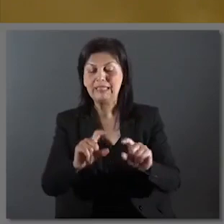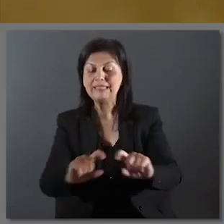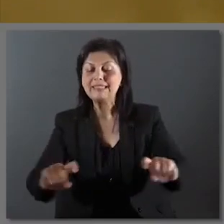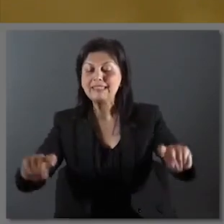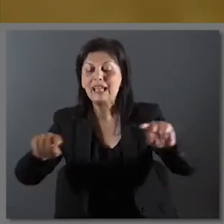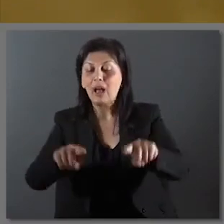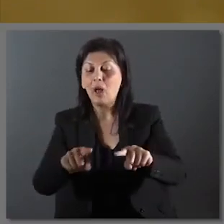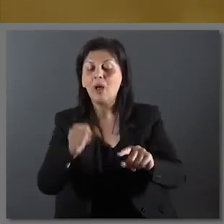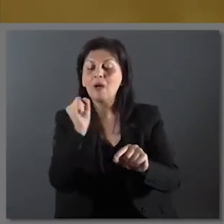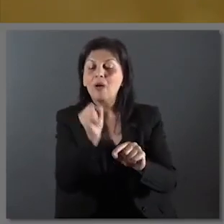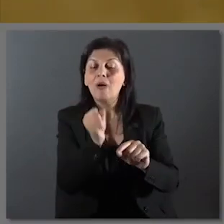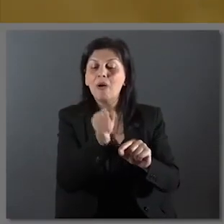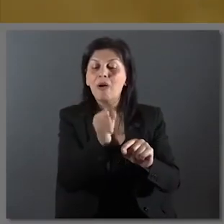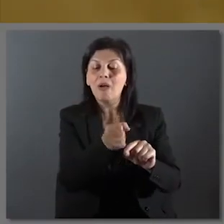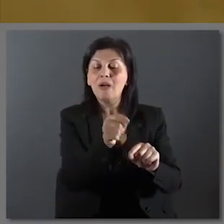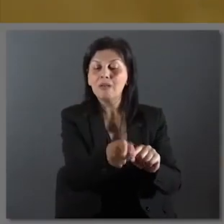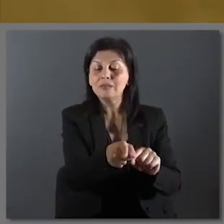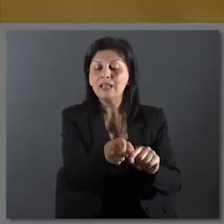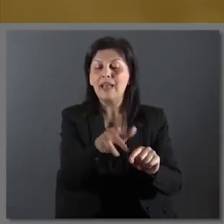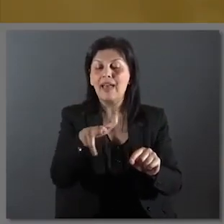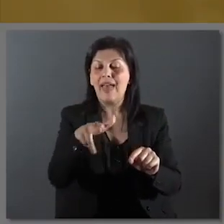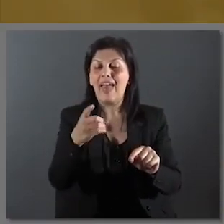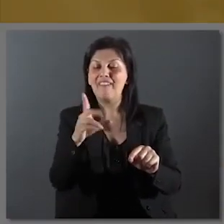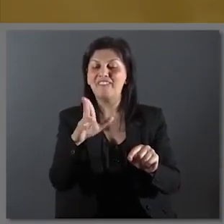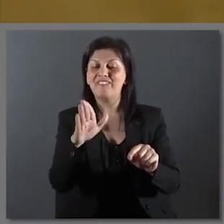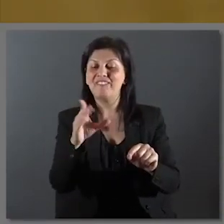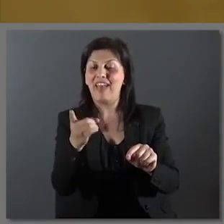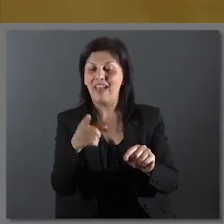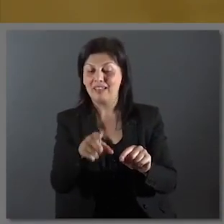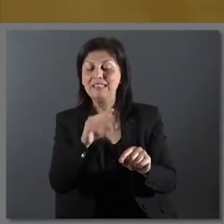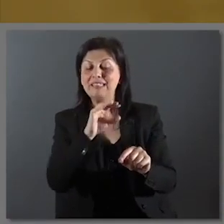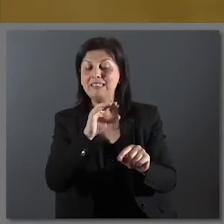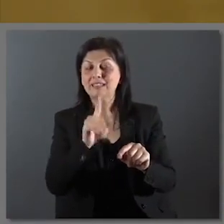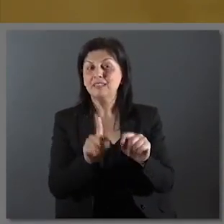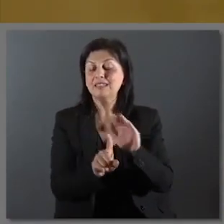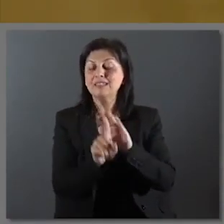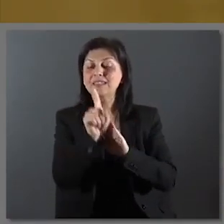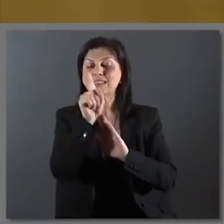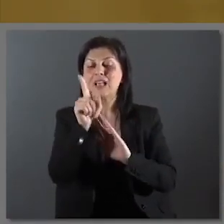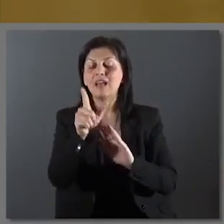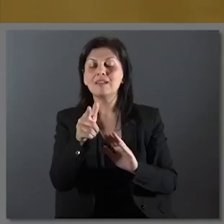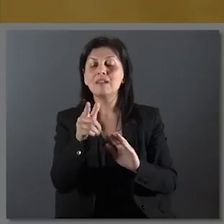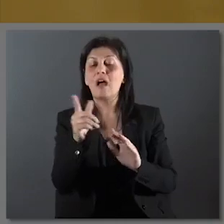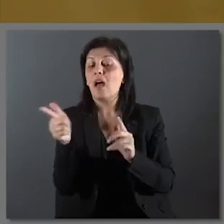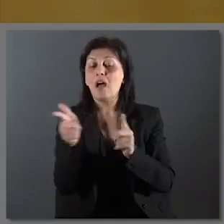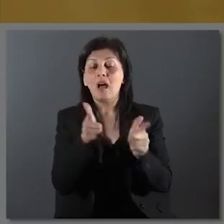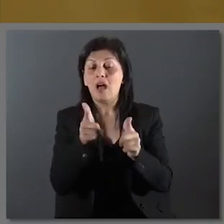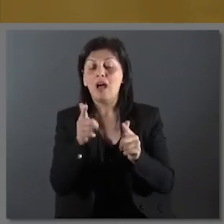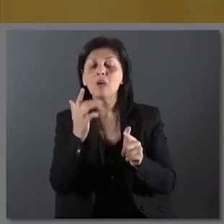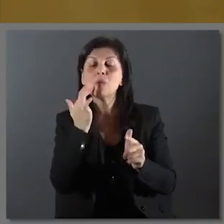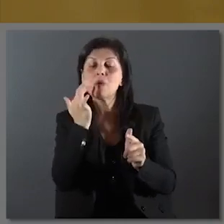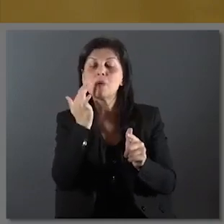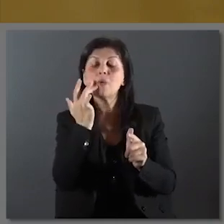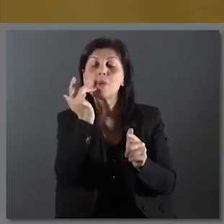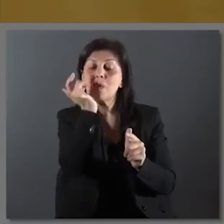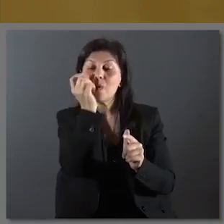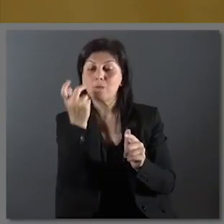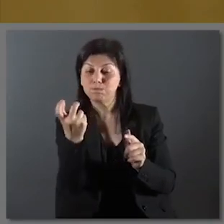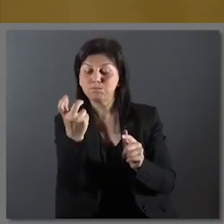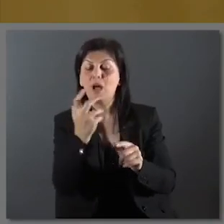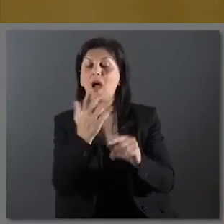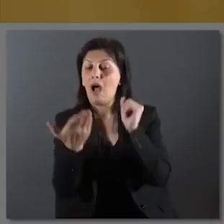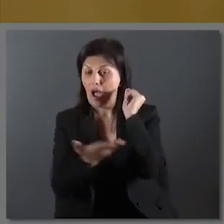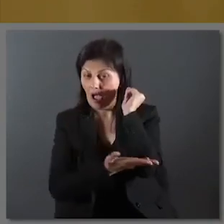Arğacı döymək üçün istifadə olunurdu bu həvədən və həvə ilk vaxtlarda qoz və ya dağdağan ağacından hazırlandığı üçün